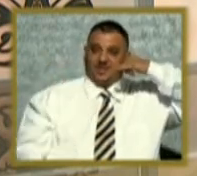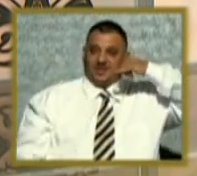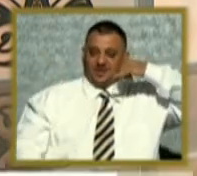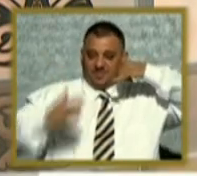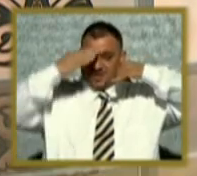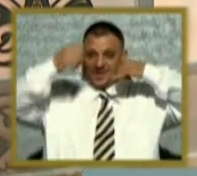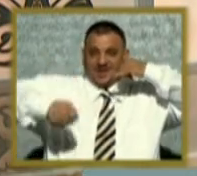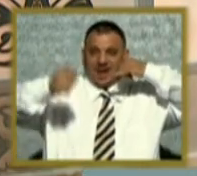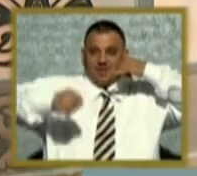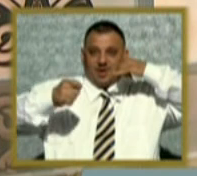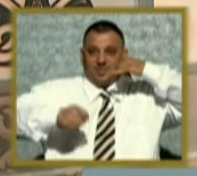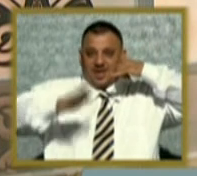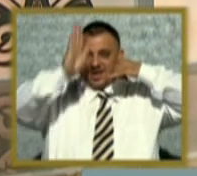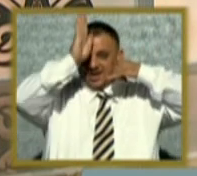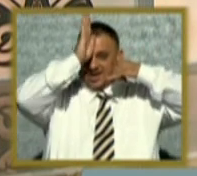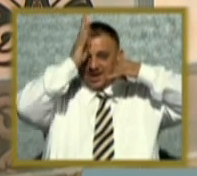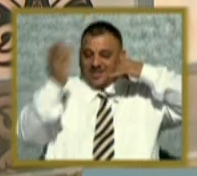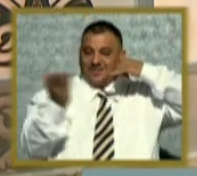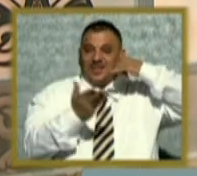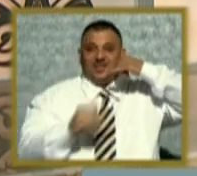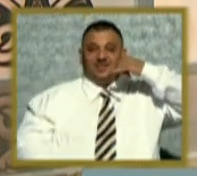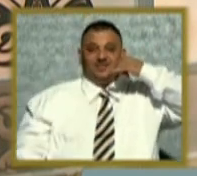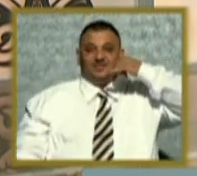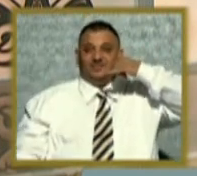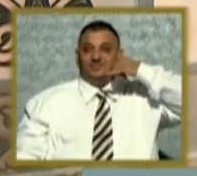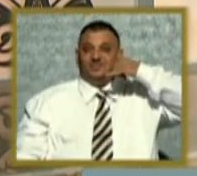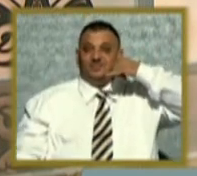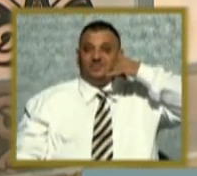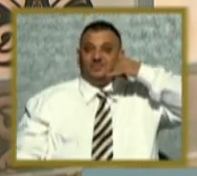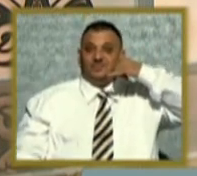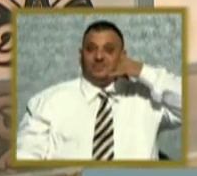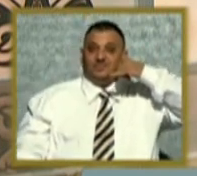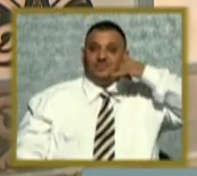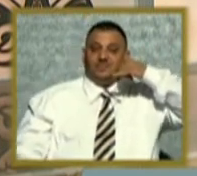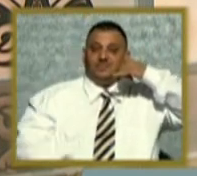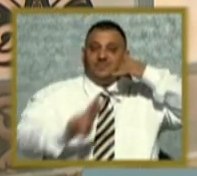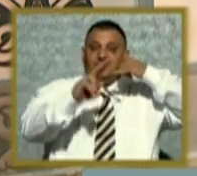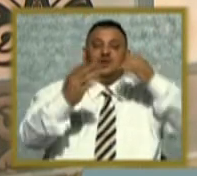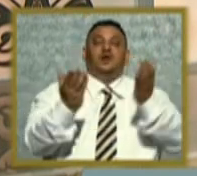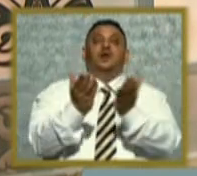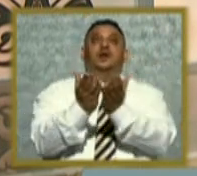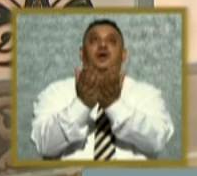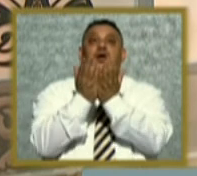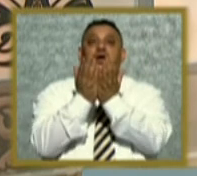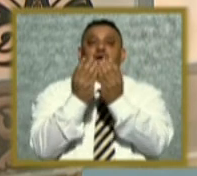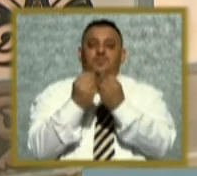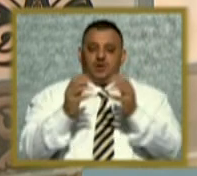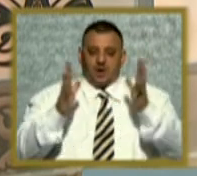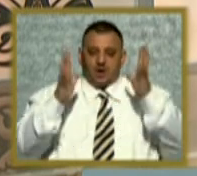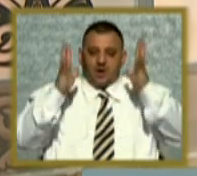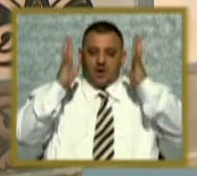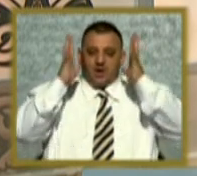السلام عليكم. وعليكم السلام ورحمة الله وبركاته. أسأل الله العلي القدير الذي سهل لنا هذا الاتصال